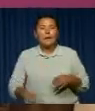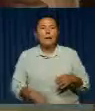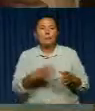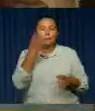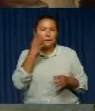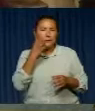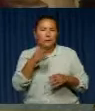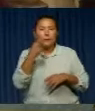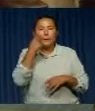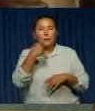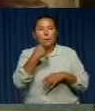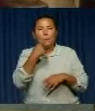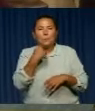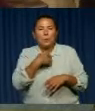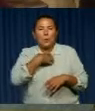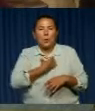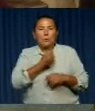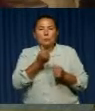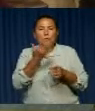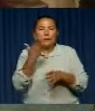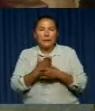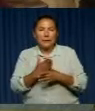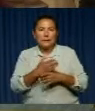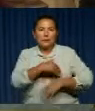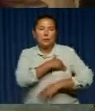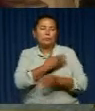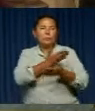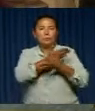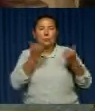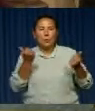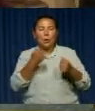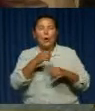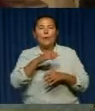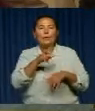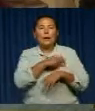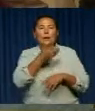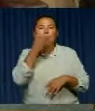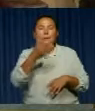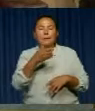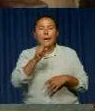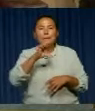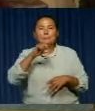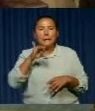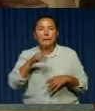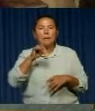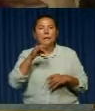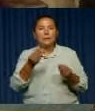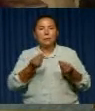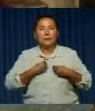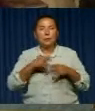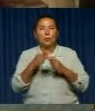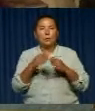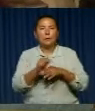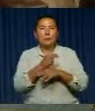дәм иіс сезбеймін. Жөтел симптомдары бар, бірақ қызуым жоқ. Участковый врач парацетамол аспирин ғана берді, үйден